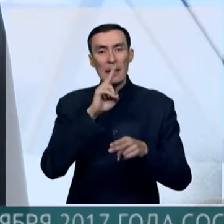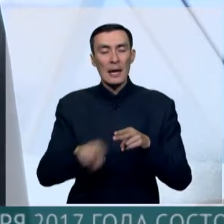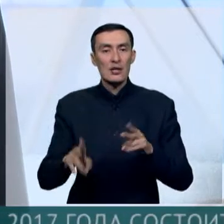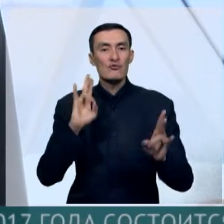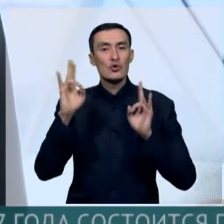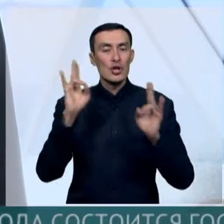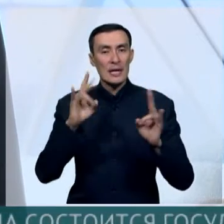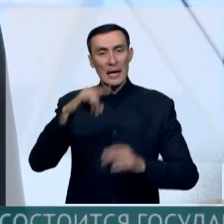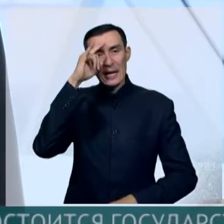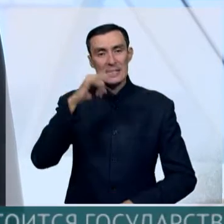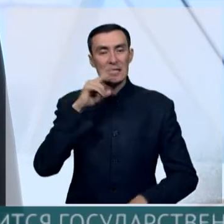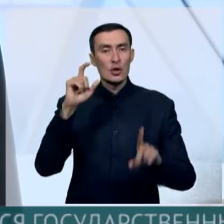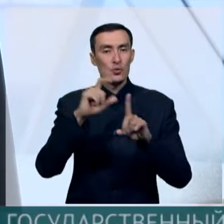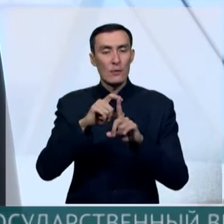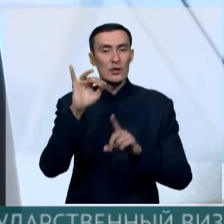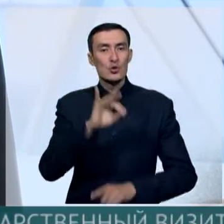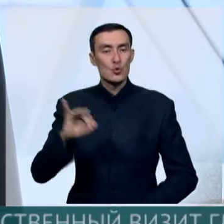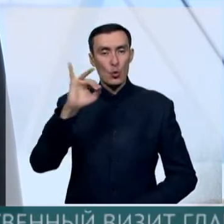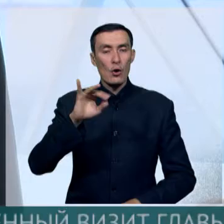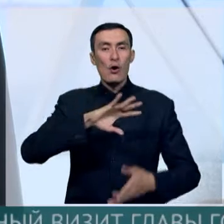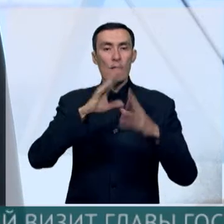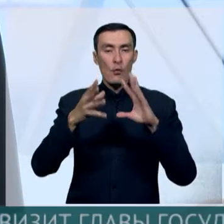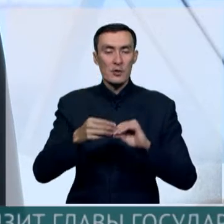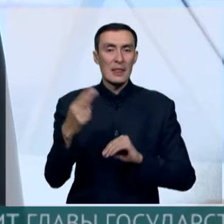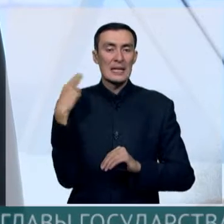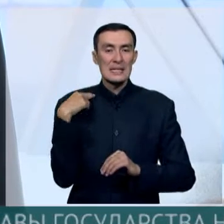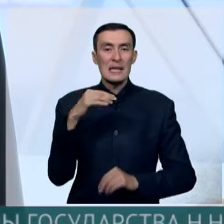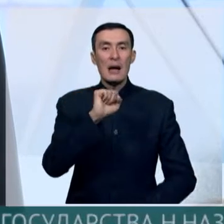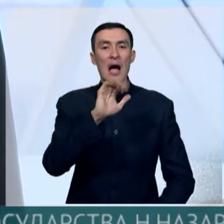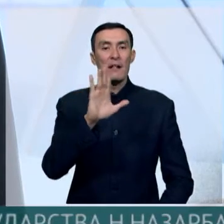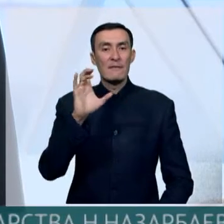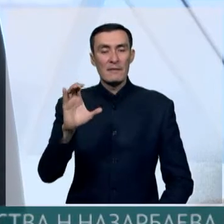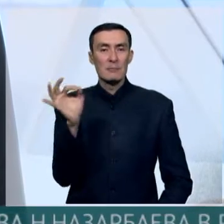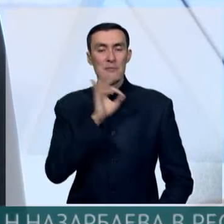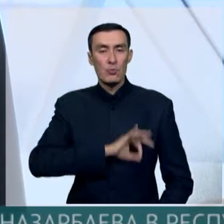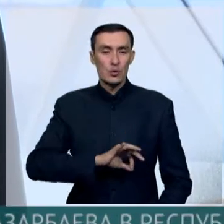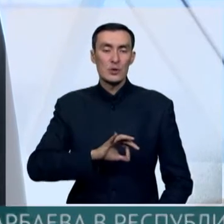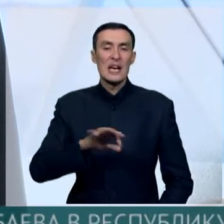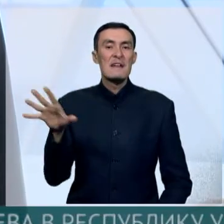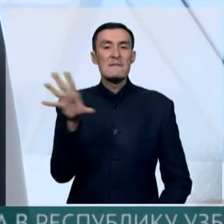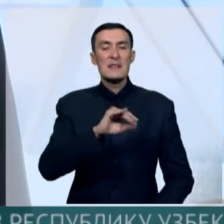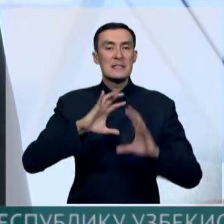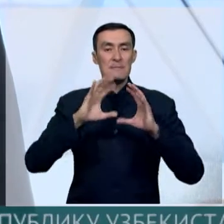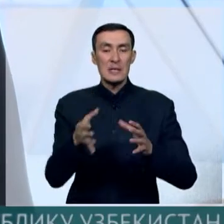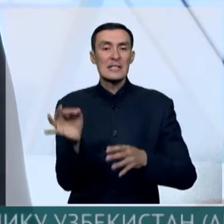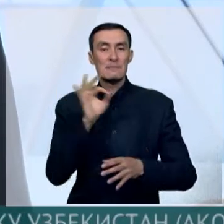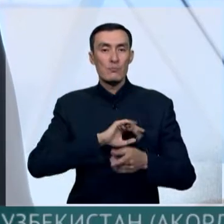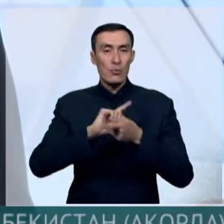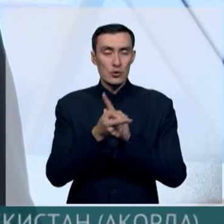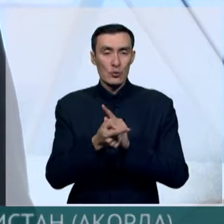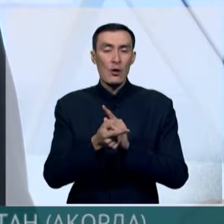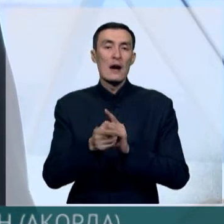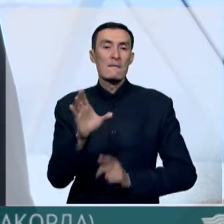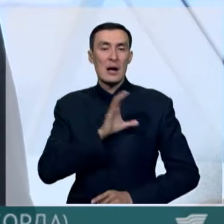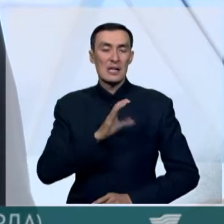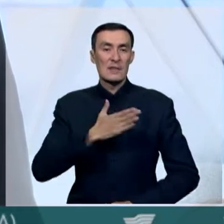казахских слов, их смысл и историю. В целом, латинским алфавитом пользуется весь мир, и если мы переведем казахский язык на латинскую графику, то о